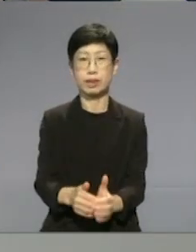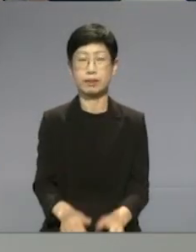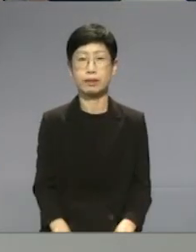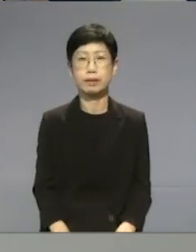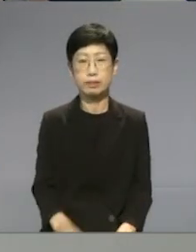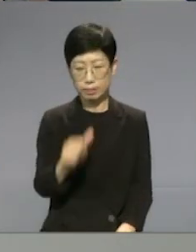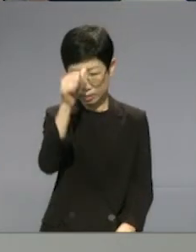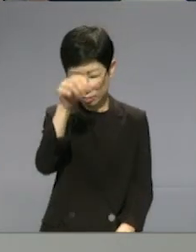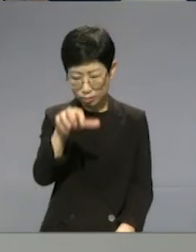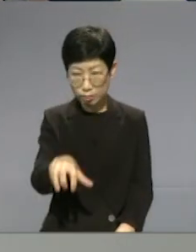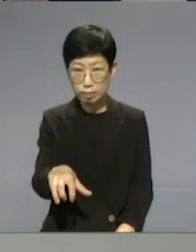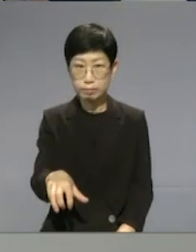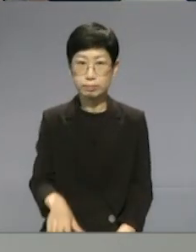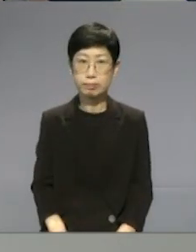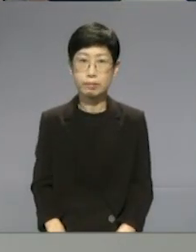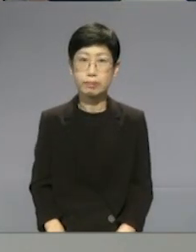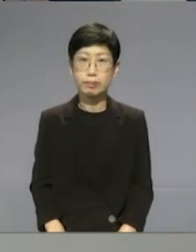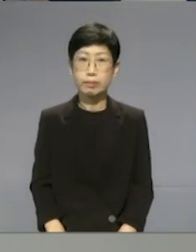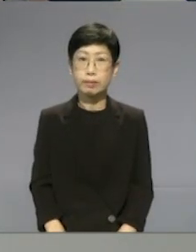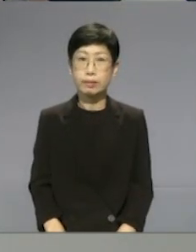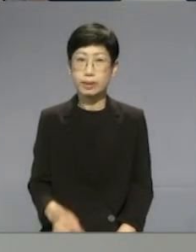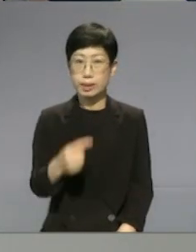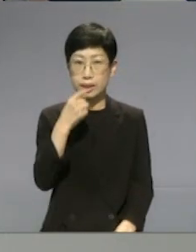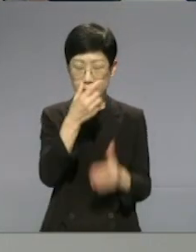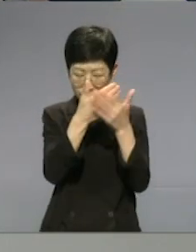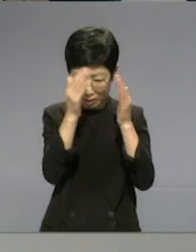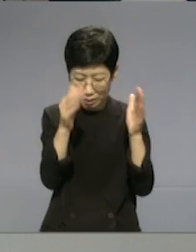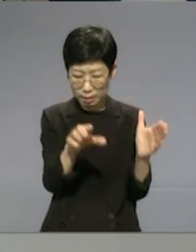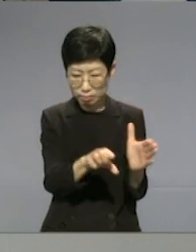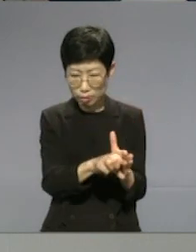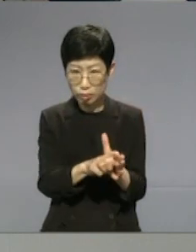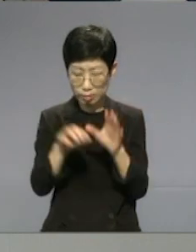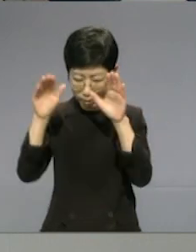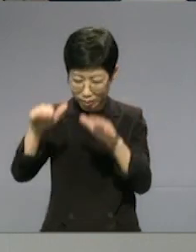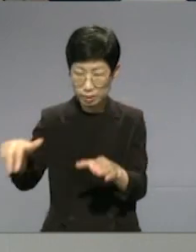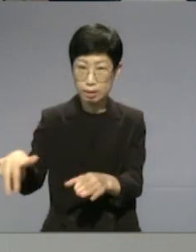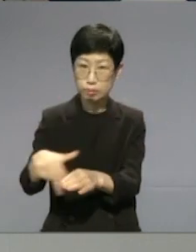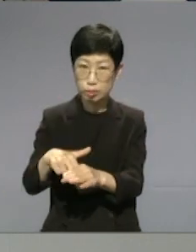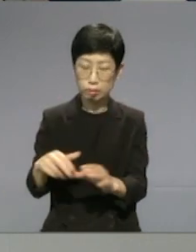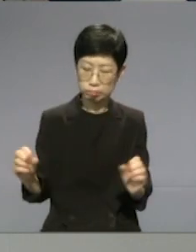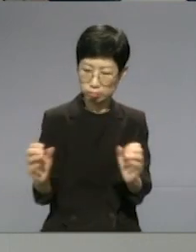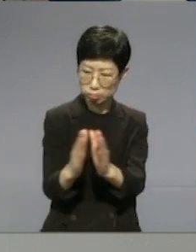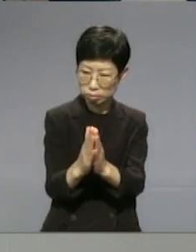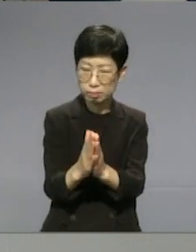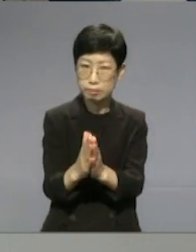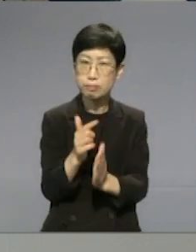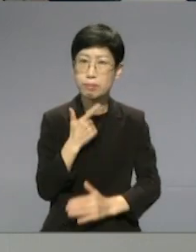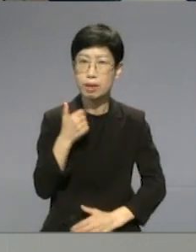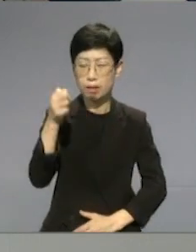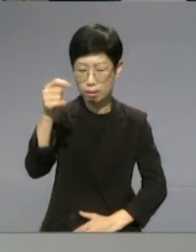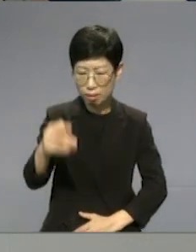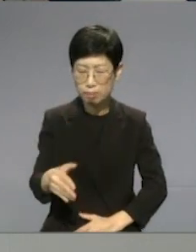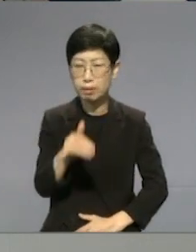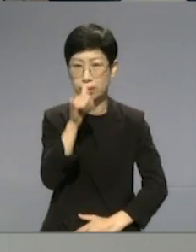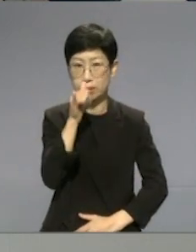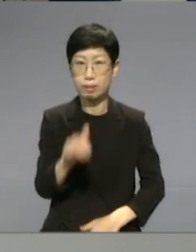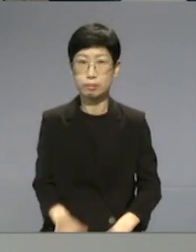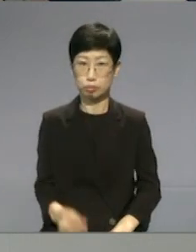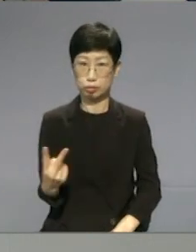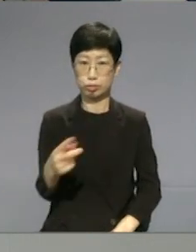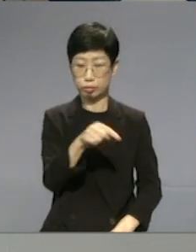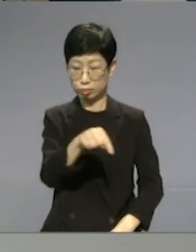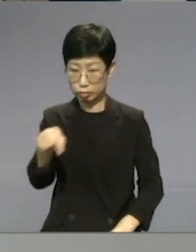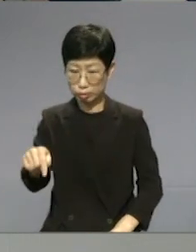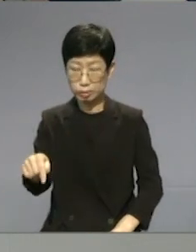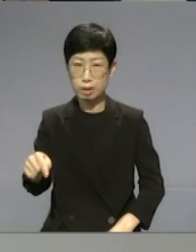이번처럼 인도에서 이슬람교와 힌두교도가 물리적으로 충돌했다는 소식이 심심찮게 들립니다. 인도에서 두 종교 간 갈등이